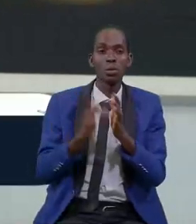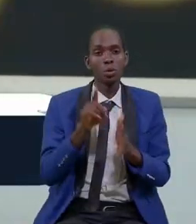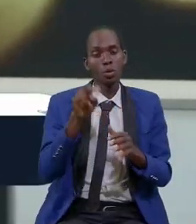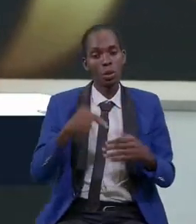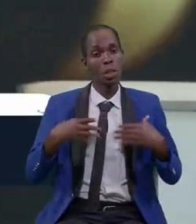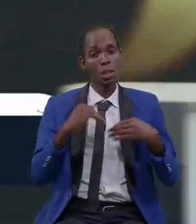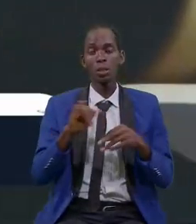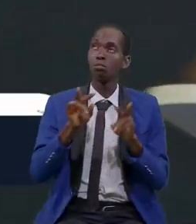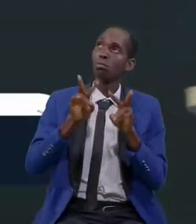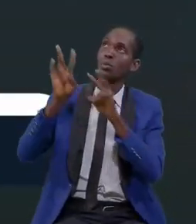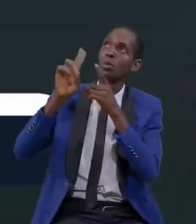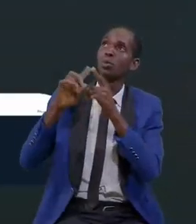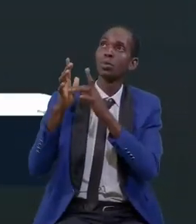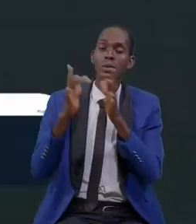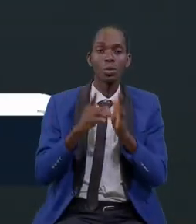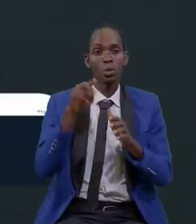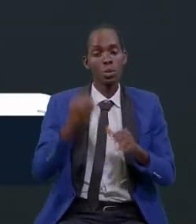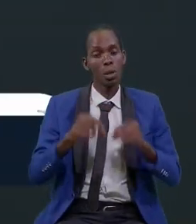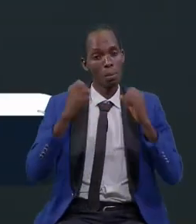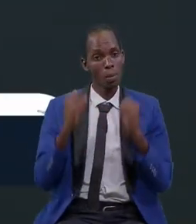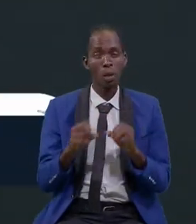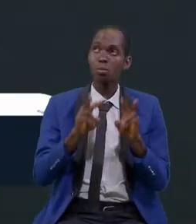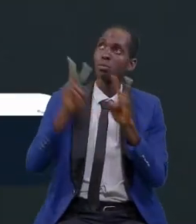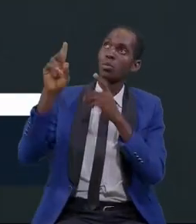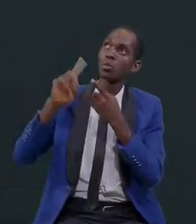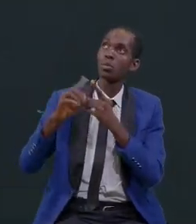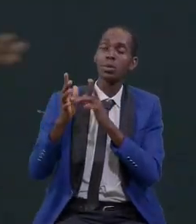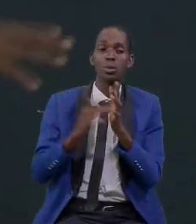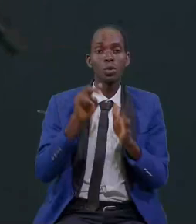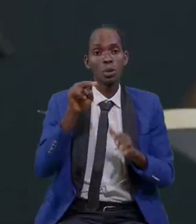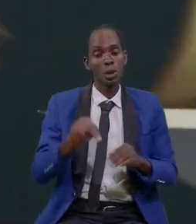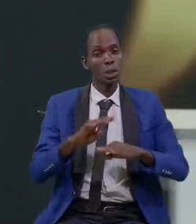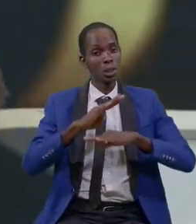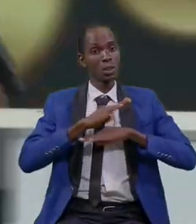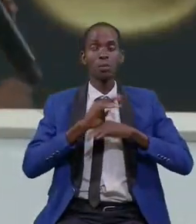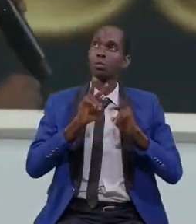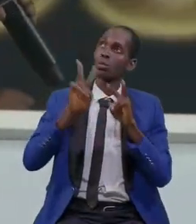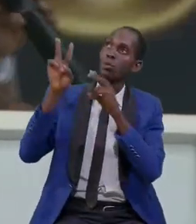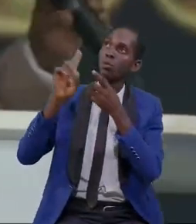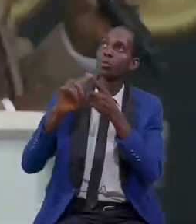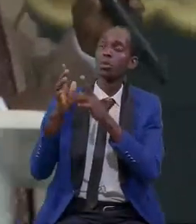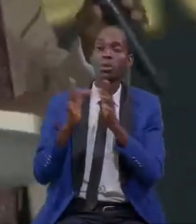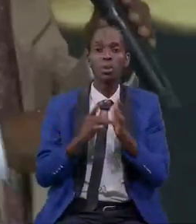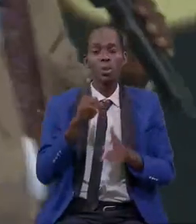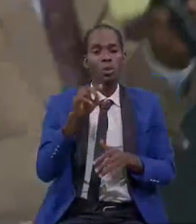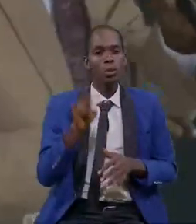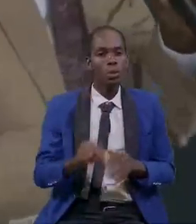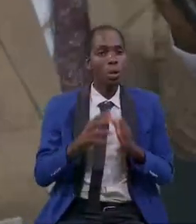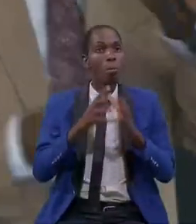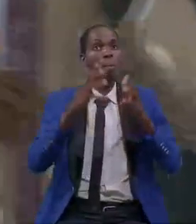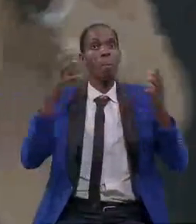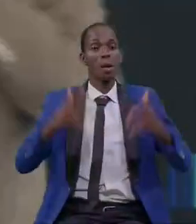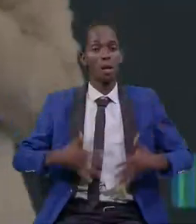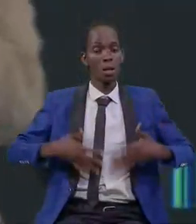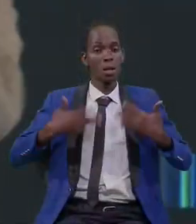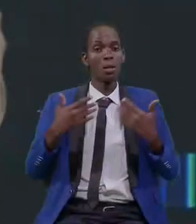Jésus. Tu veux la puissance, porte les regards sur Jésus. Tu veux la satisfaction, porte les regards sur Jésus. Tu veux la vie abondante.